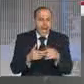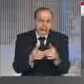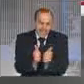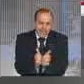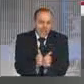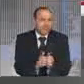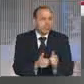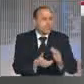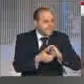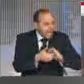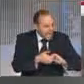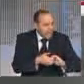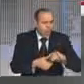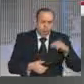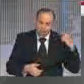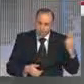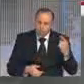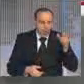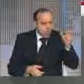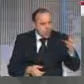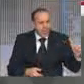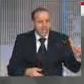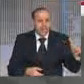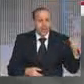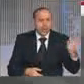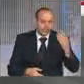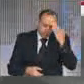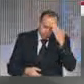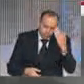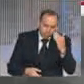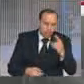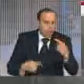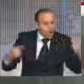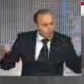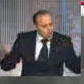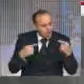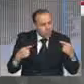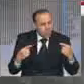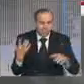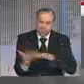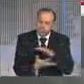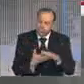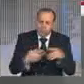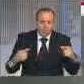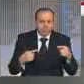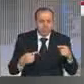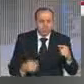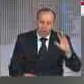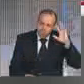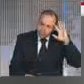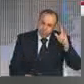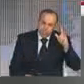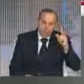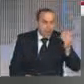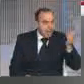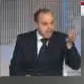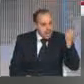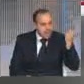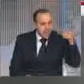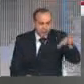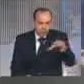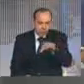والمنظمات والجمعيات والمواطنين الذين نددوا باعمال الشغب والتخريب التي شهدتها